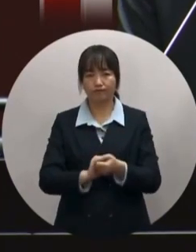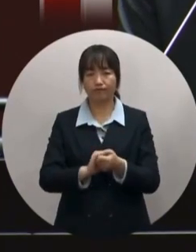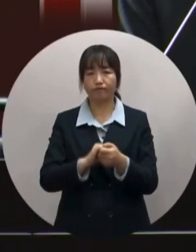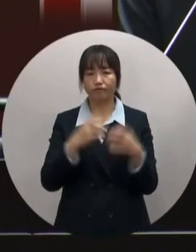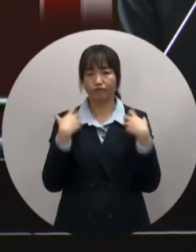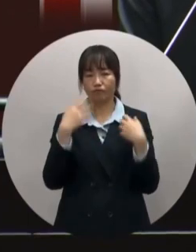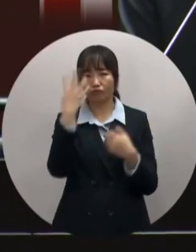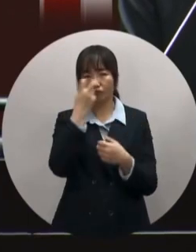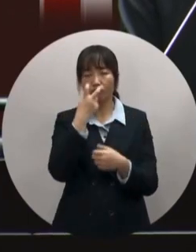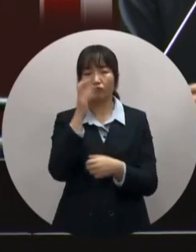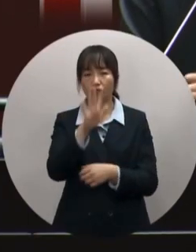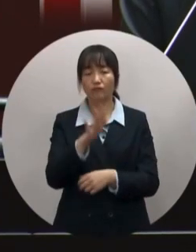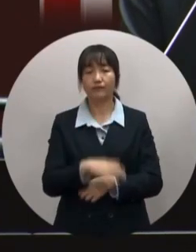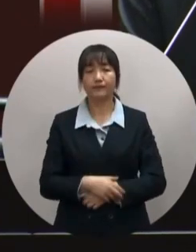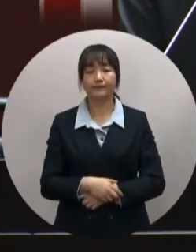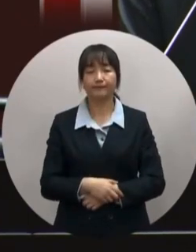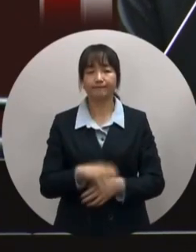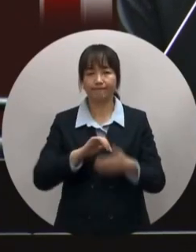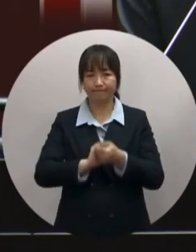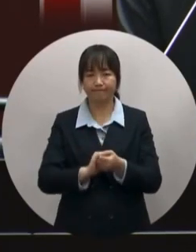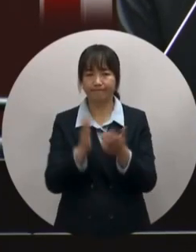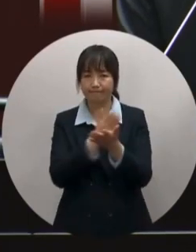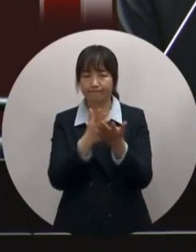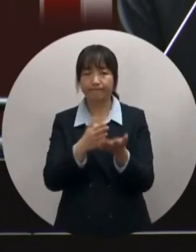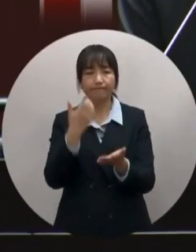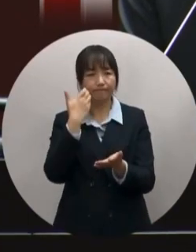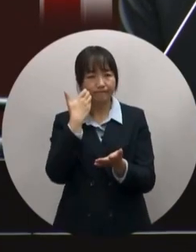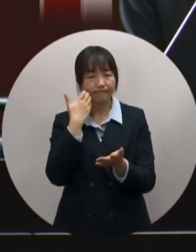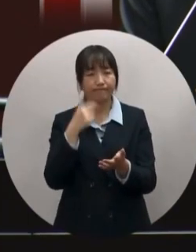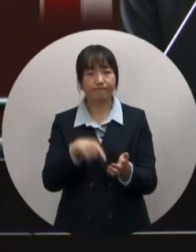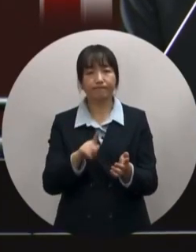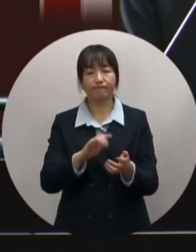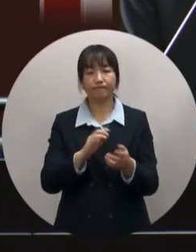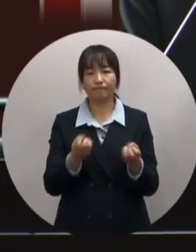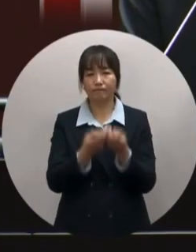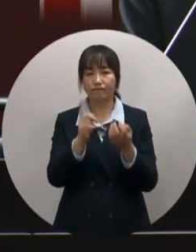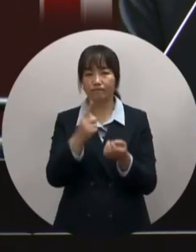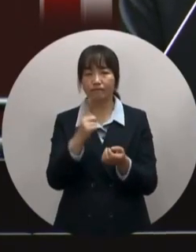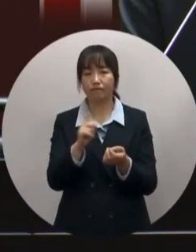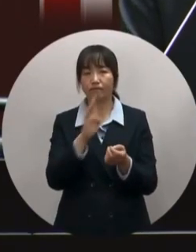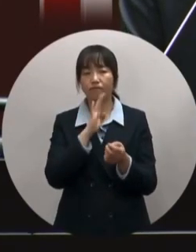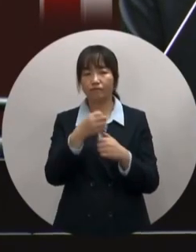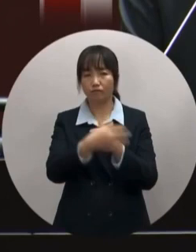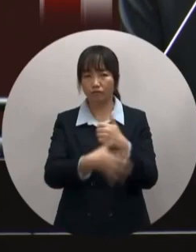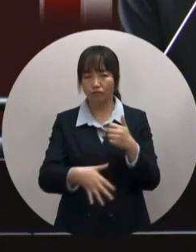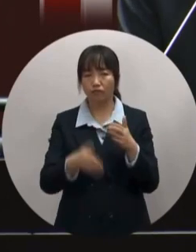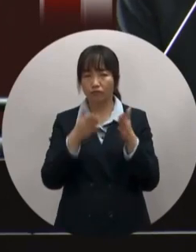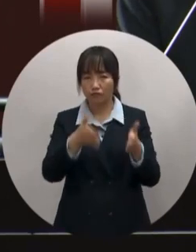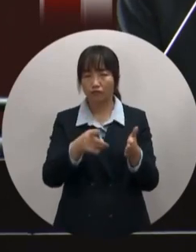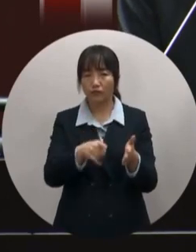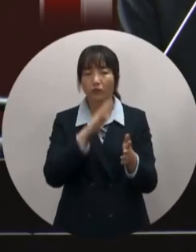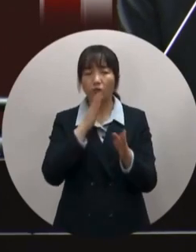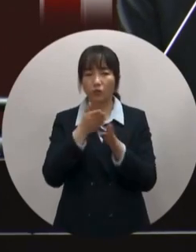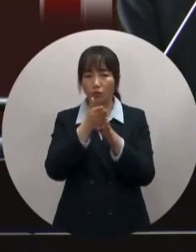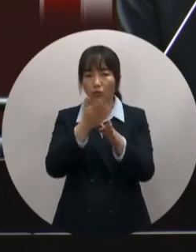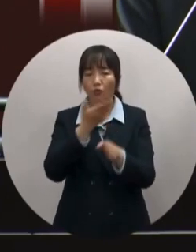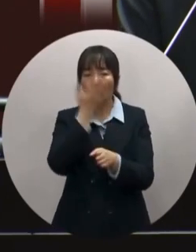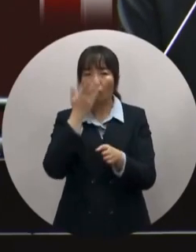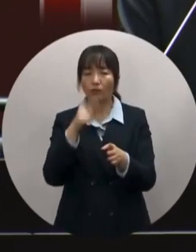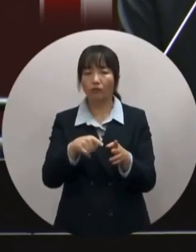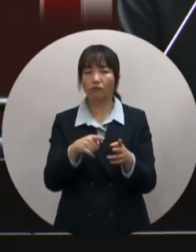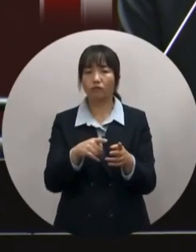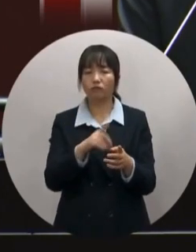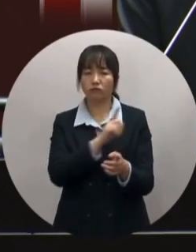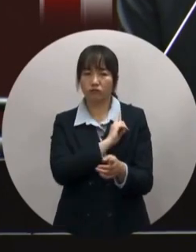位也都在查所以我們一定要釐清之後我們現在也是分系統性的要來針對遊覽車不管